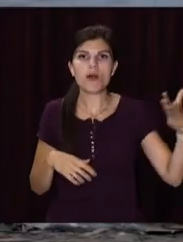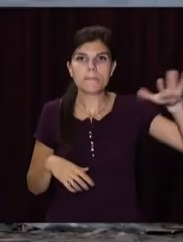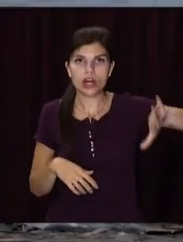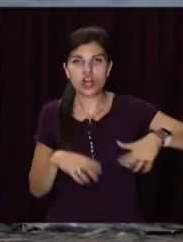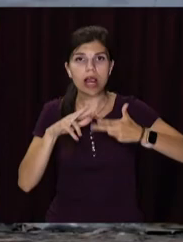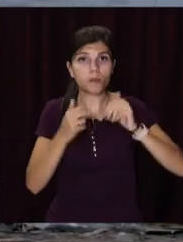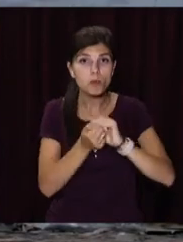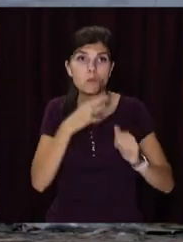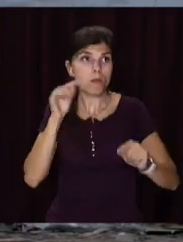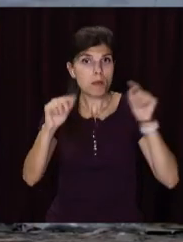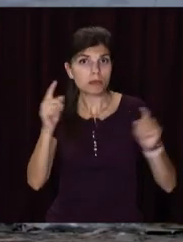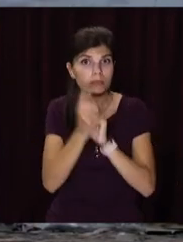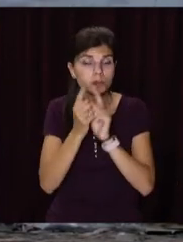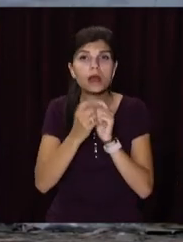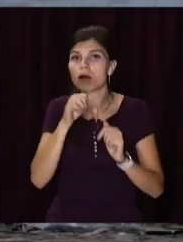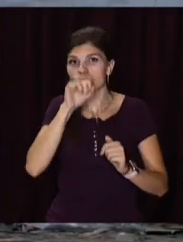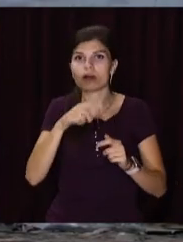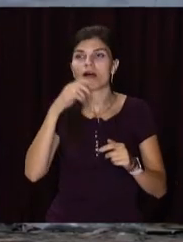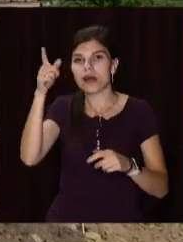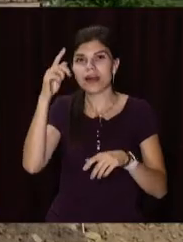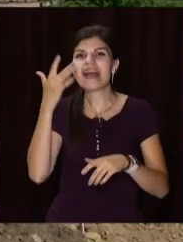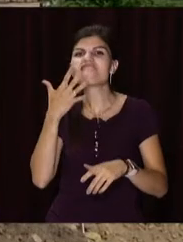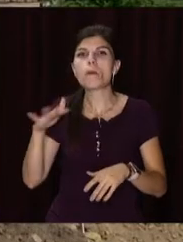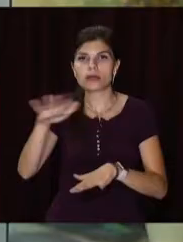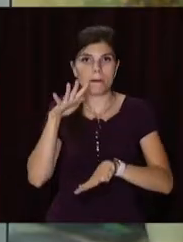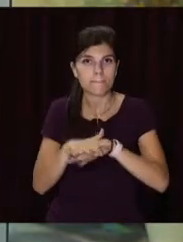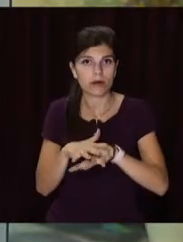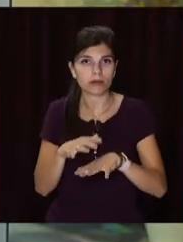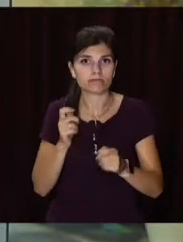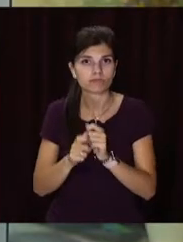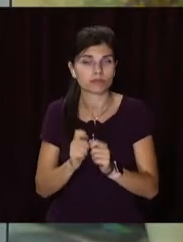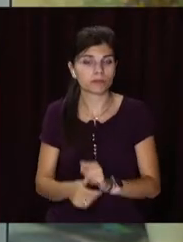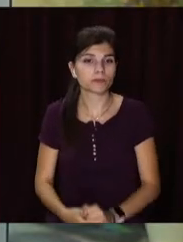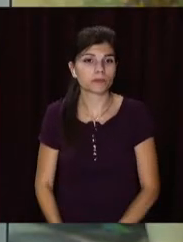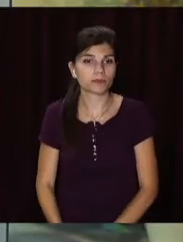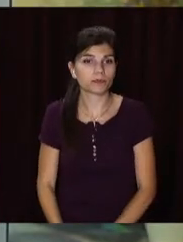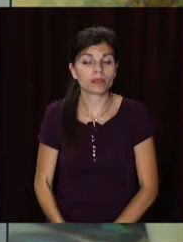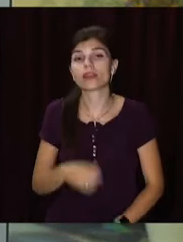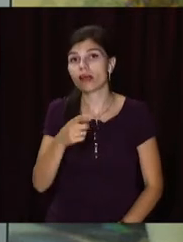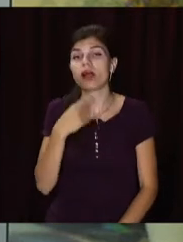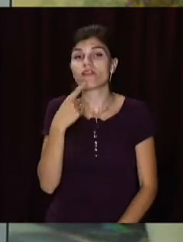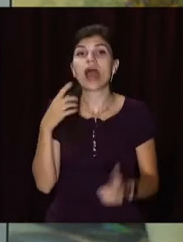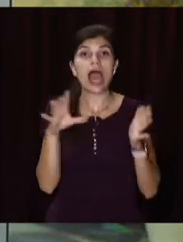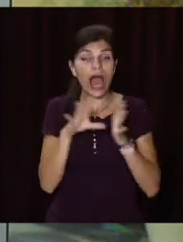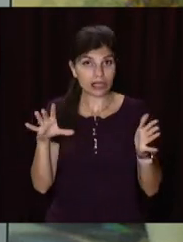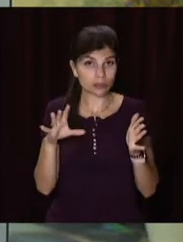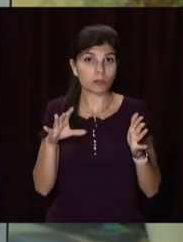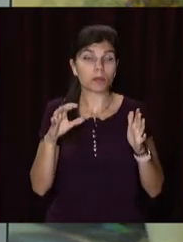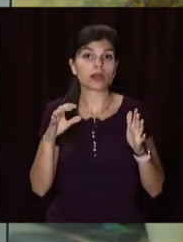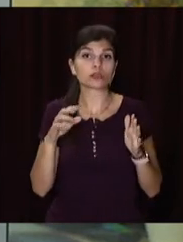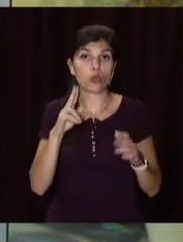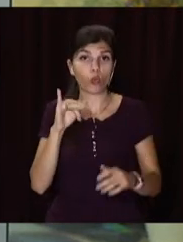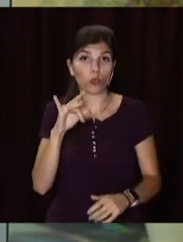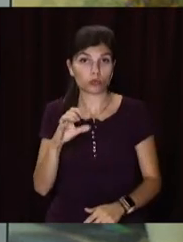Кам'янського. Ірада Акімова, Максим Алещенко, Open News, телеканал «Відкритий». Експрес-курс меддопомоги «Зброя та роботи».